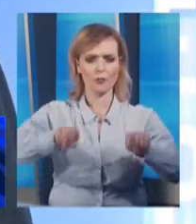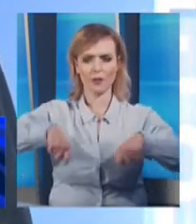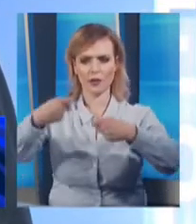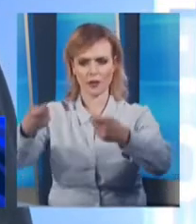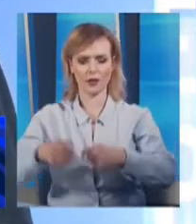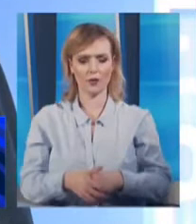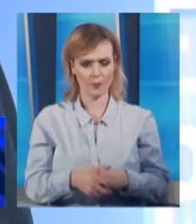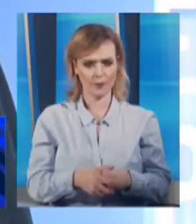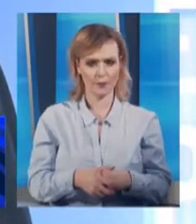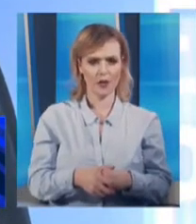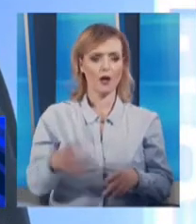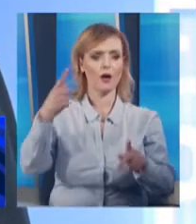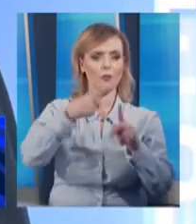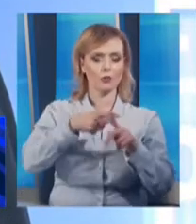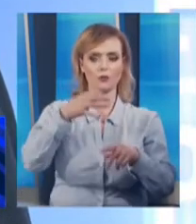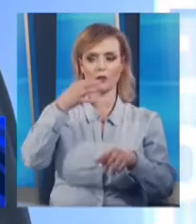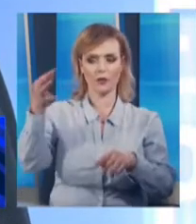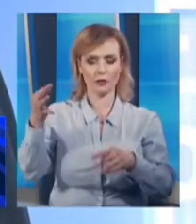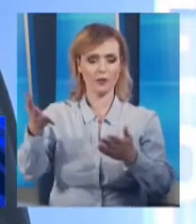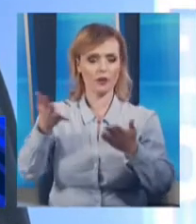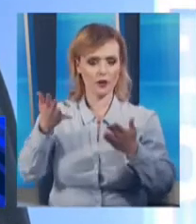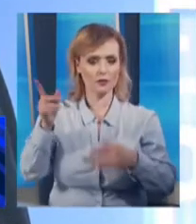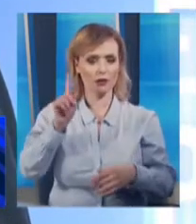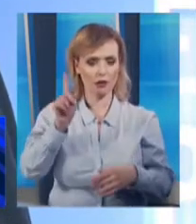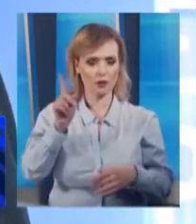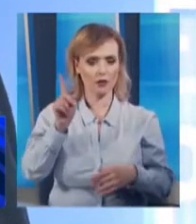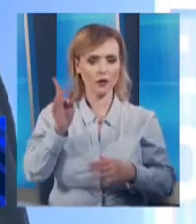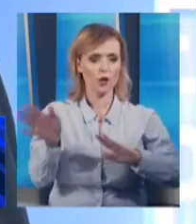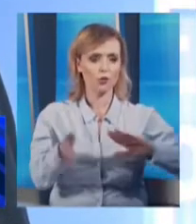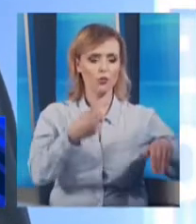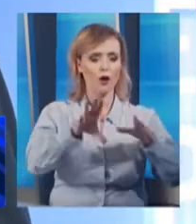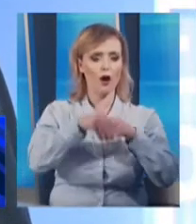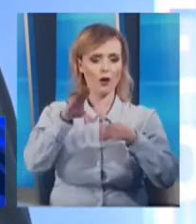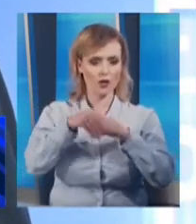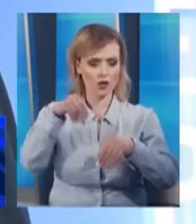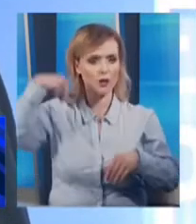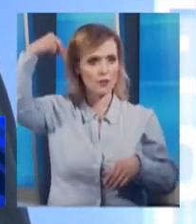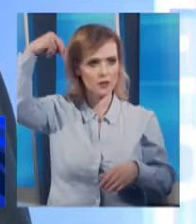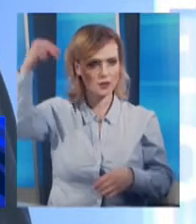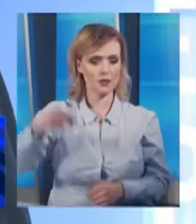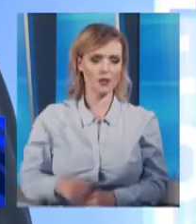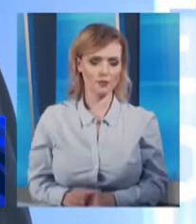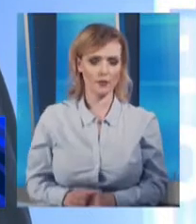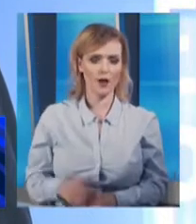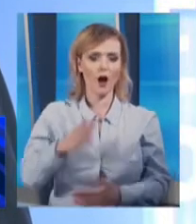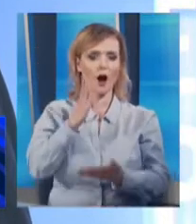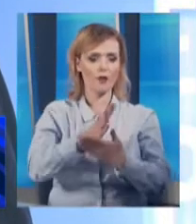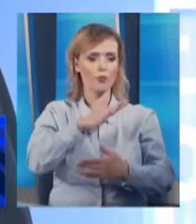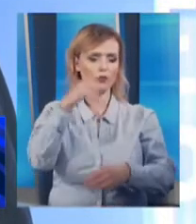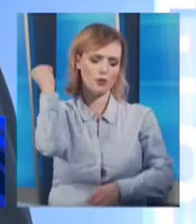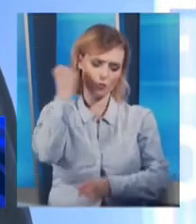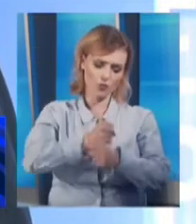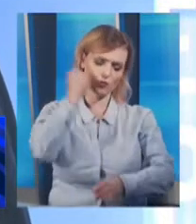la asta le spunem foarte clar că după alegerile prezidențiale avem de muncit și